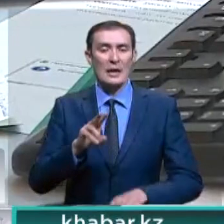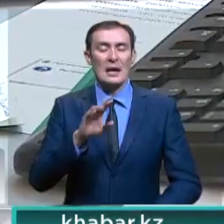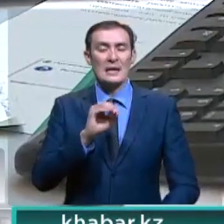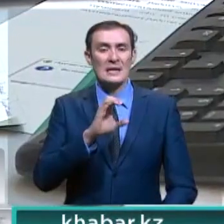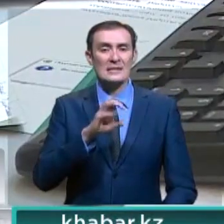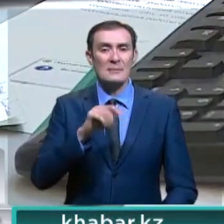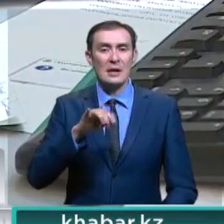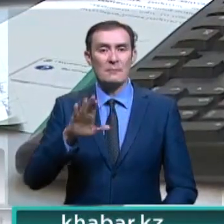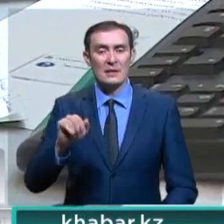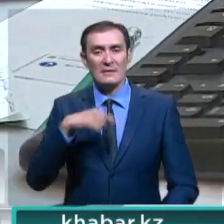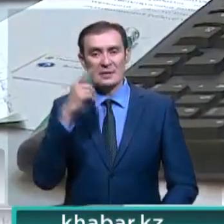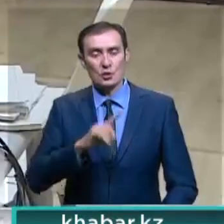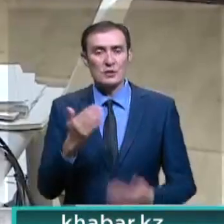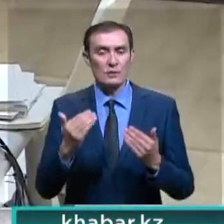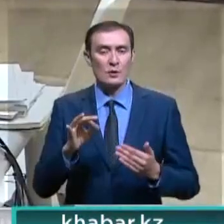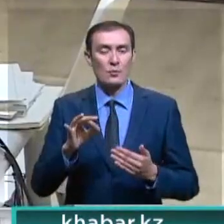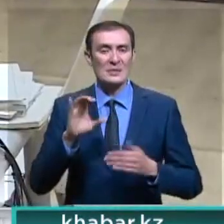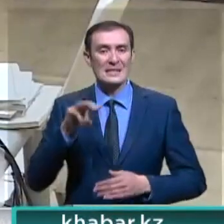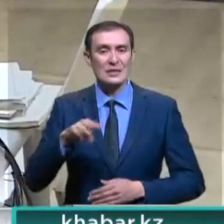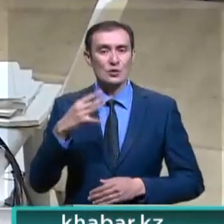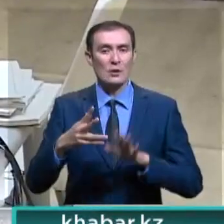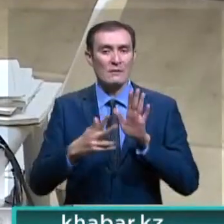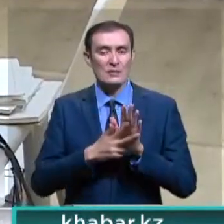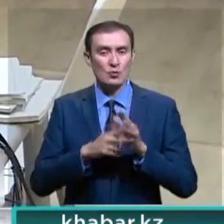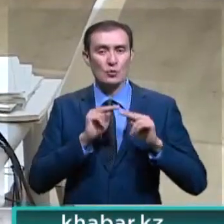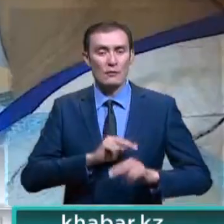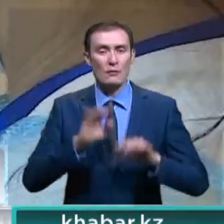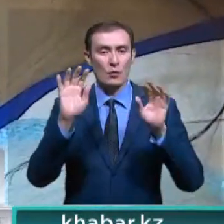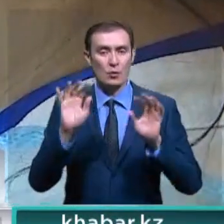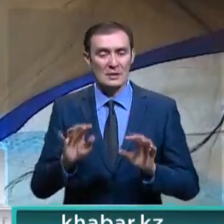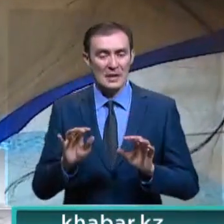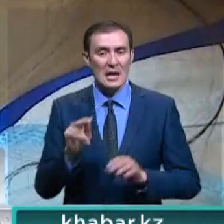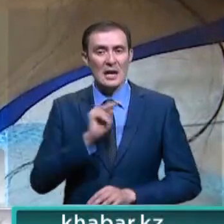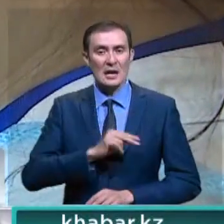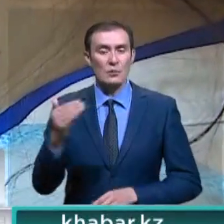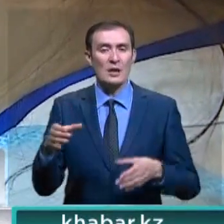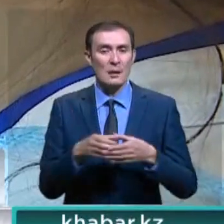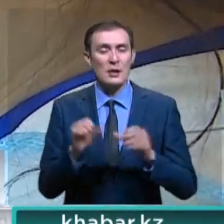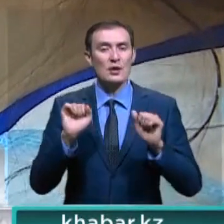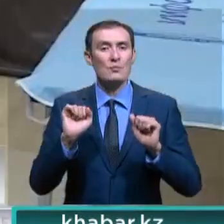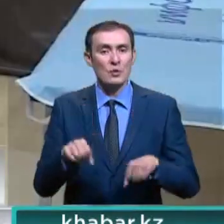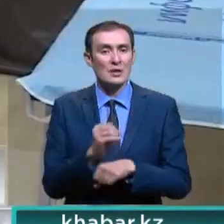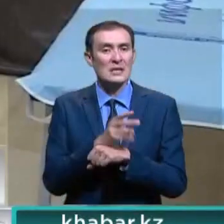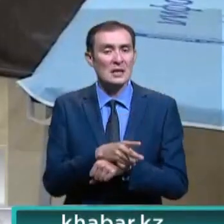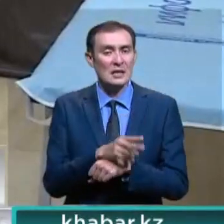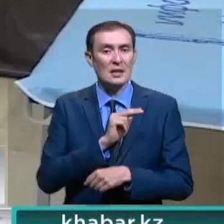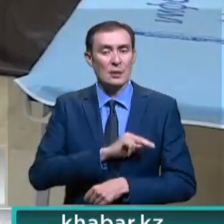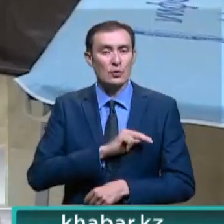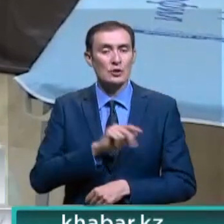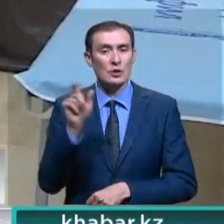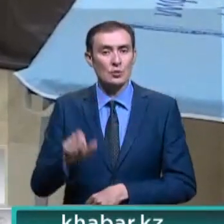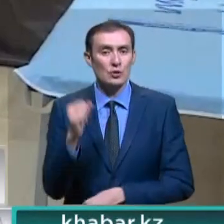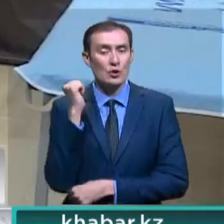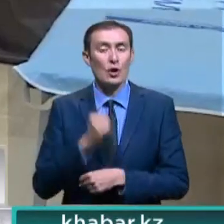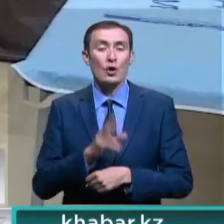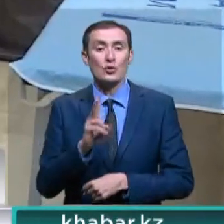пояснила сегодня что согласно статье 48 трудового кодекса работодатель вправе отстранить от работы сотрудников которые